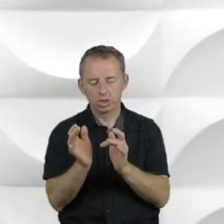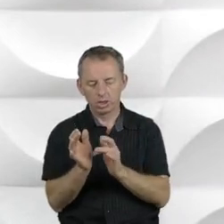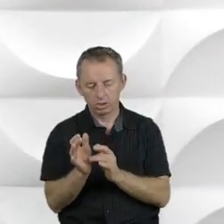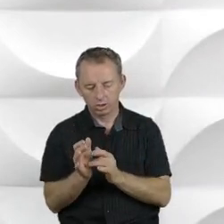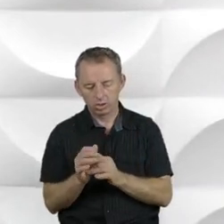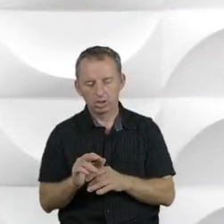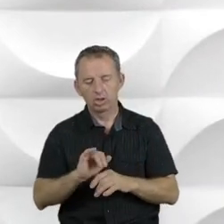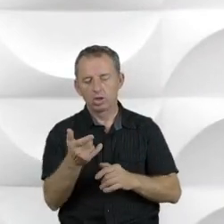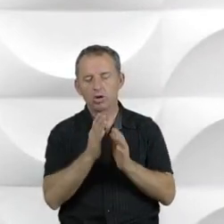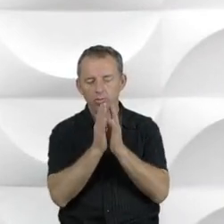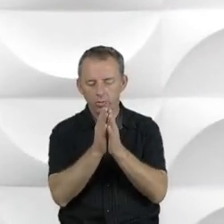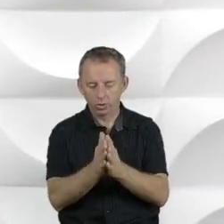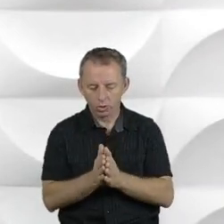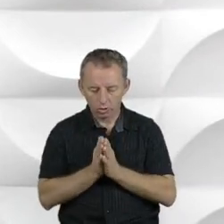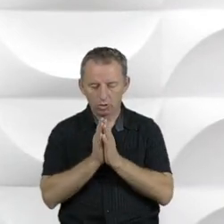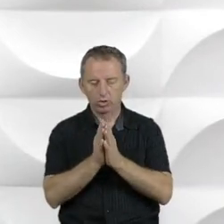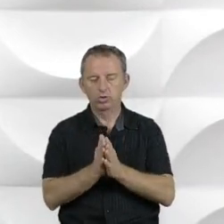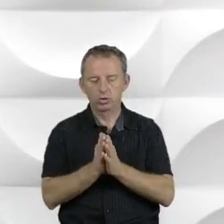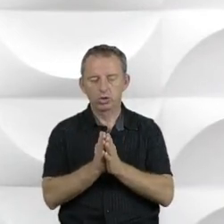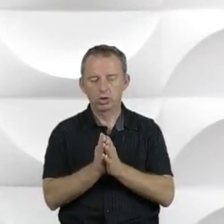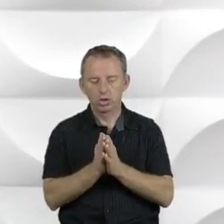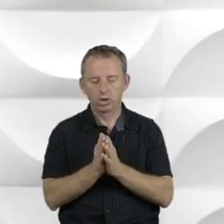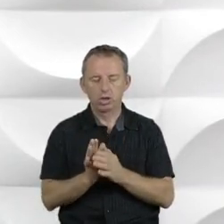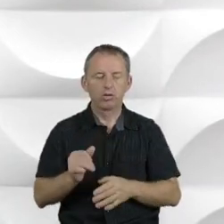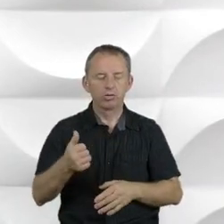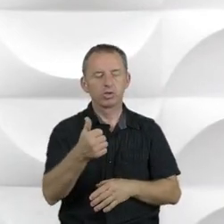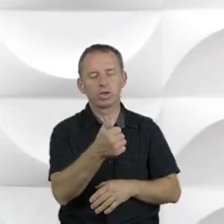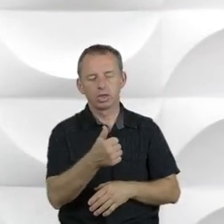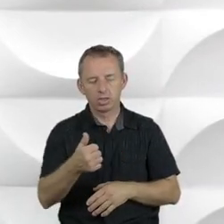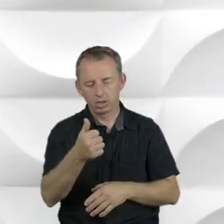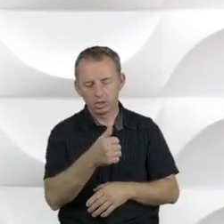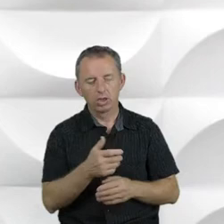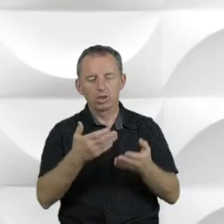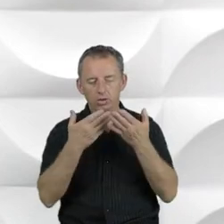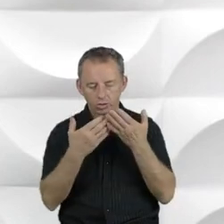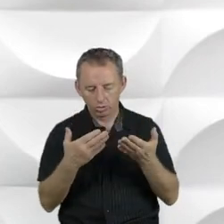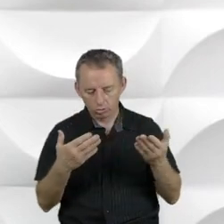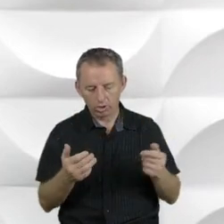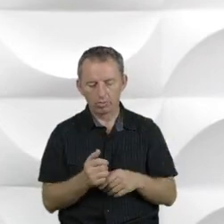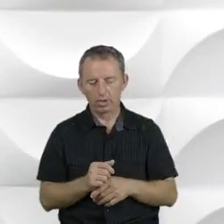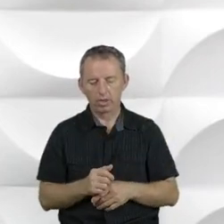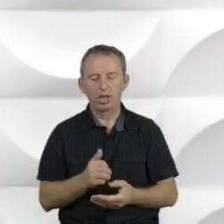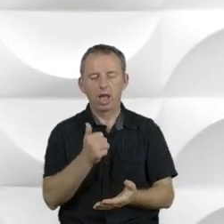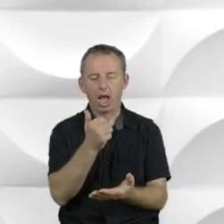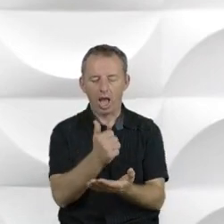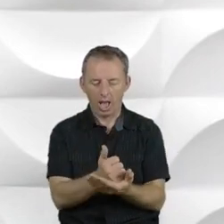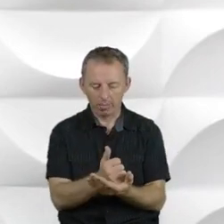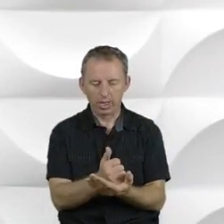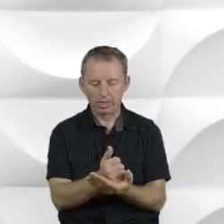O to proszę i w Jego imieniu dziękuję. Amen.